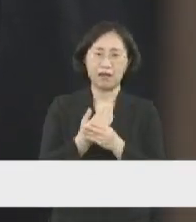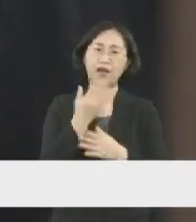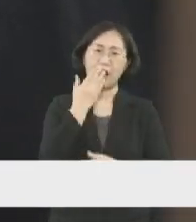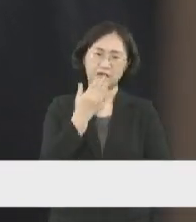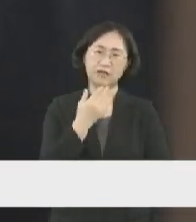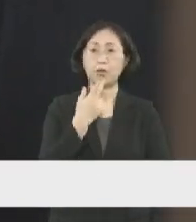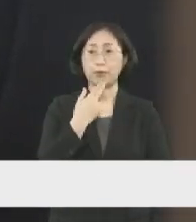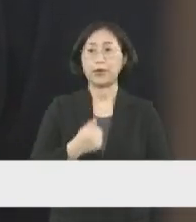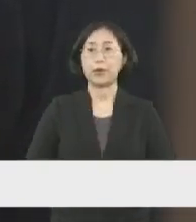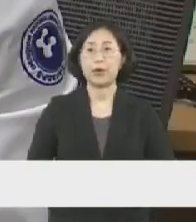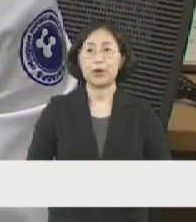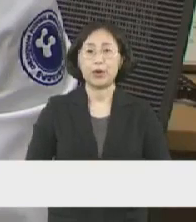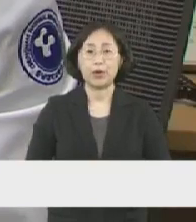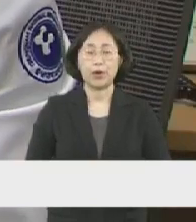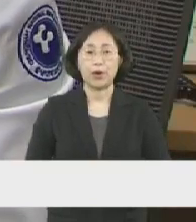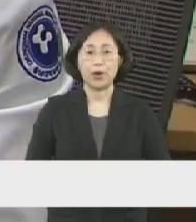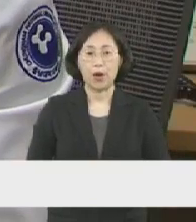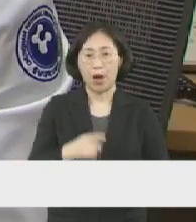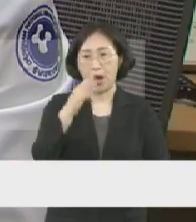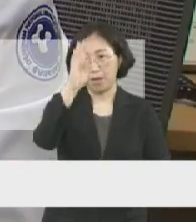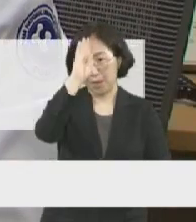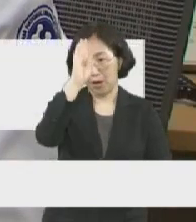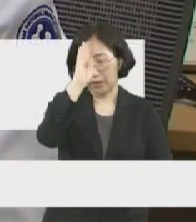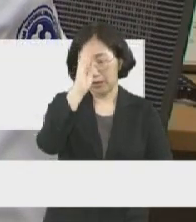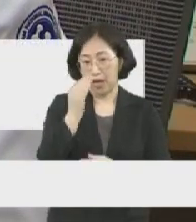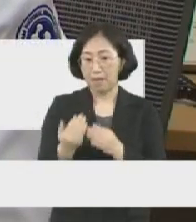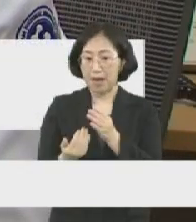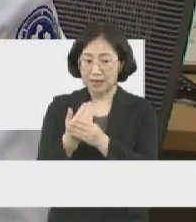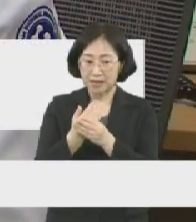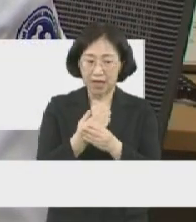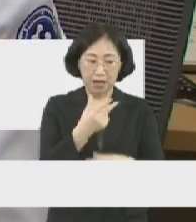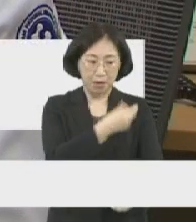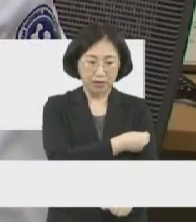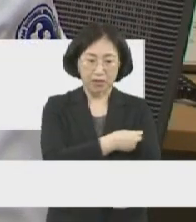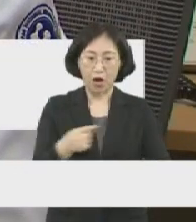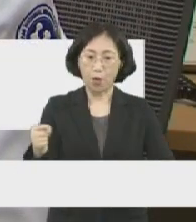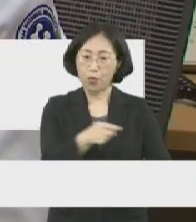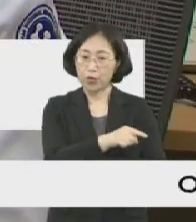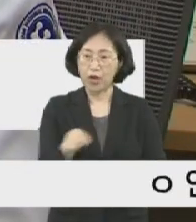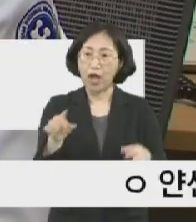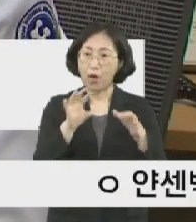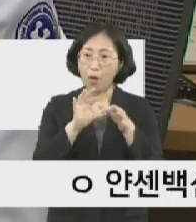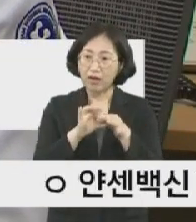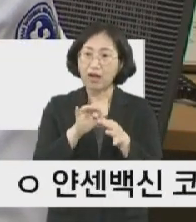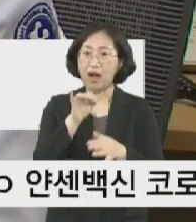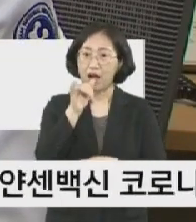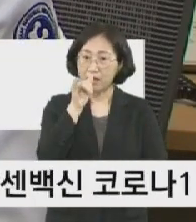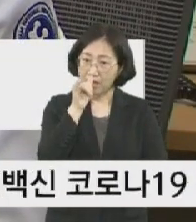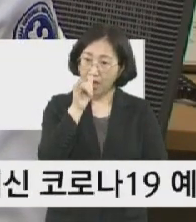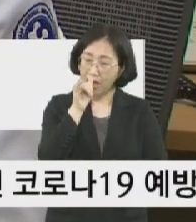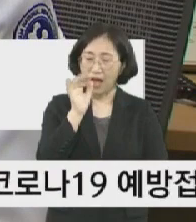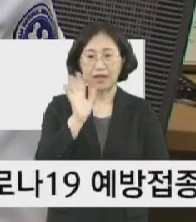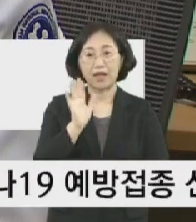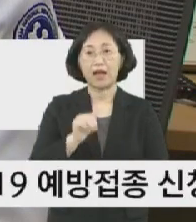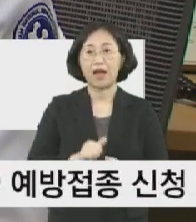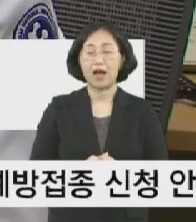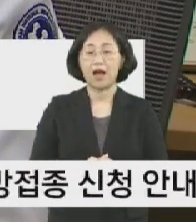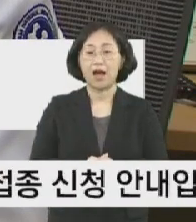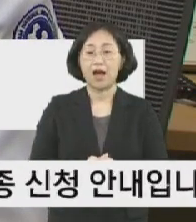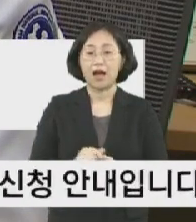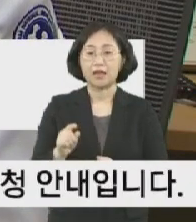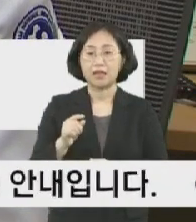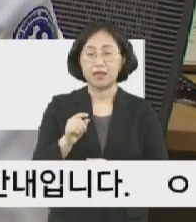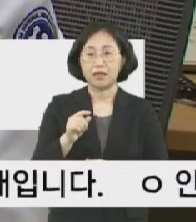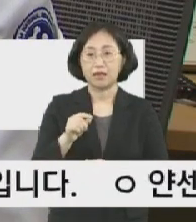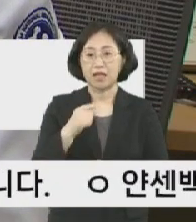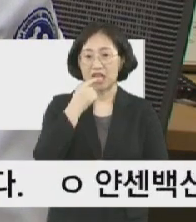어렵습니다. 백혈병의 발생에 관련이 있다고 하는 어떤 물질들도 수년에서 수십 년간